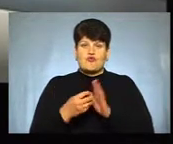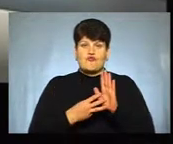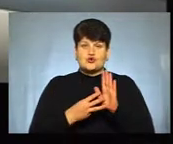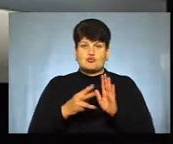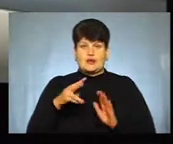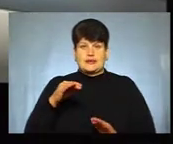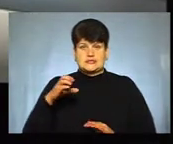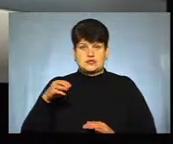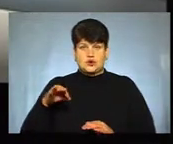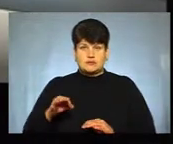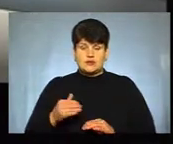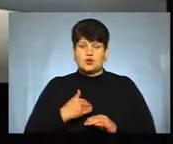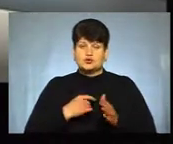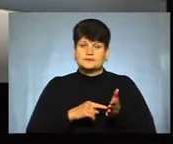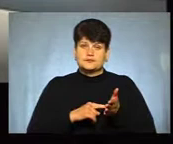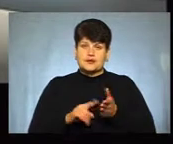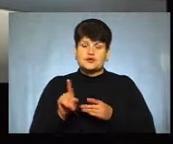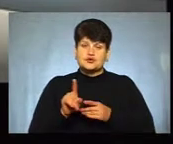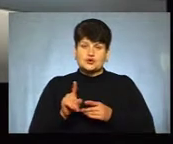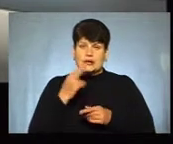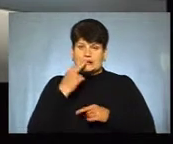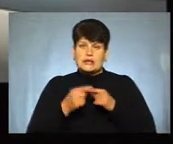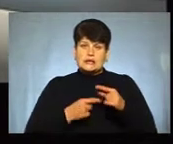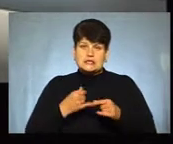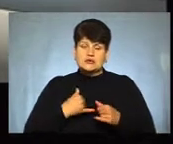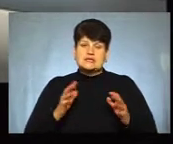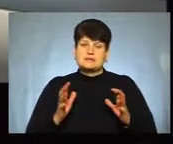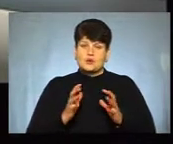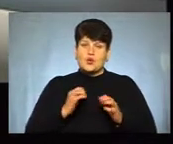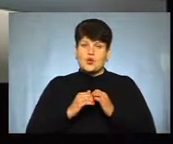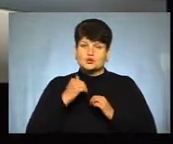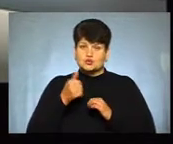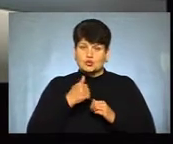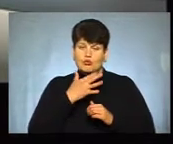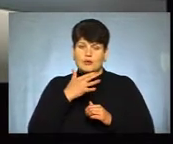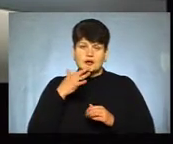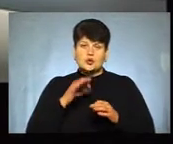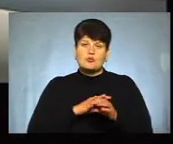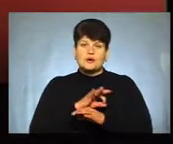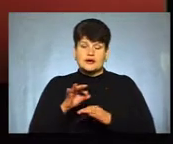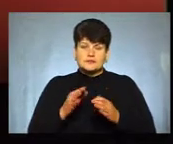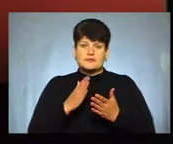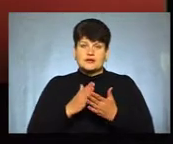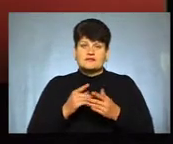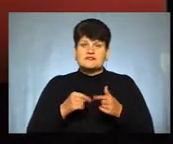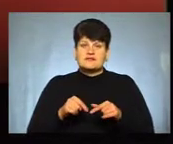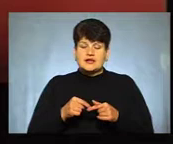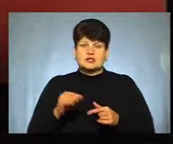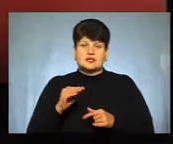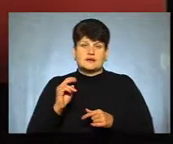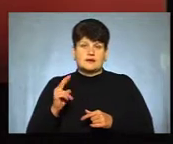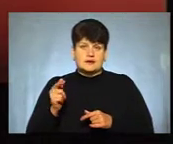листопада. А хочу зазначити, що традиція в нас зберігається. Щороку дуже багато проєктів подають в сфері житлово-комунального господарства.